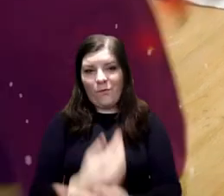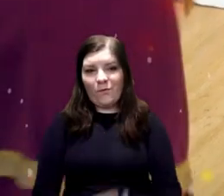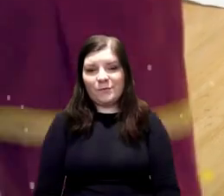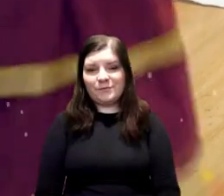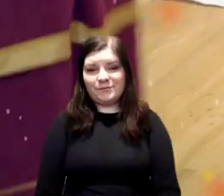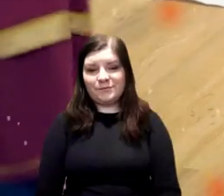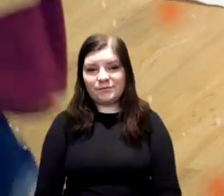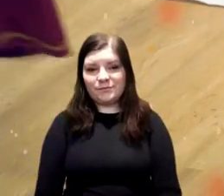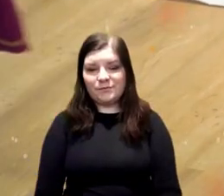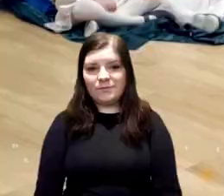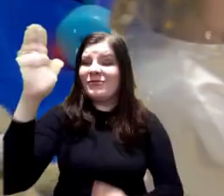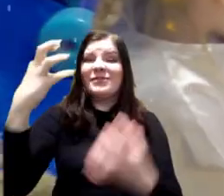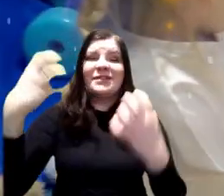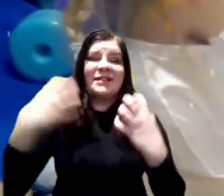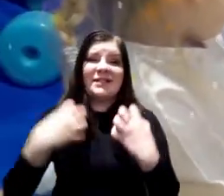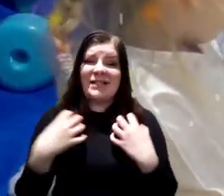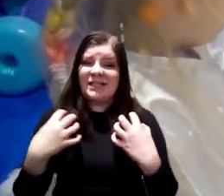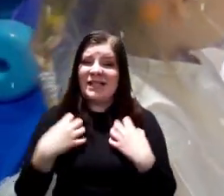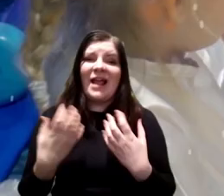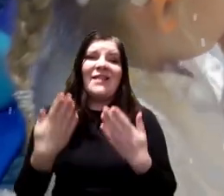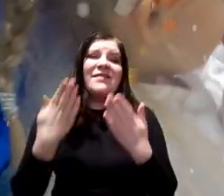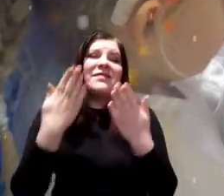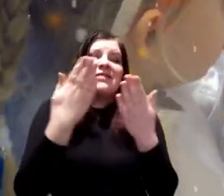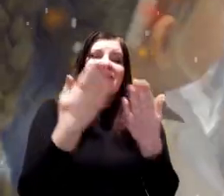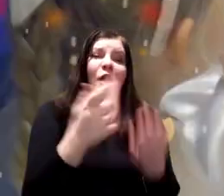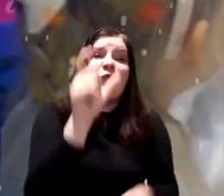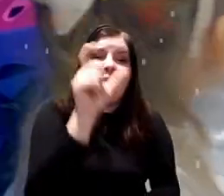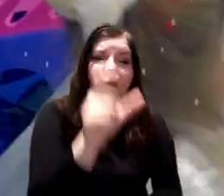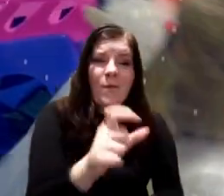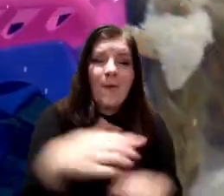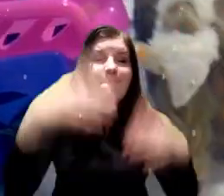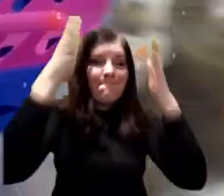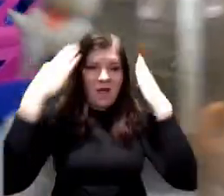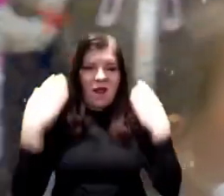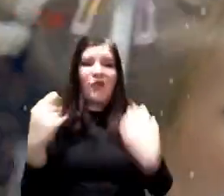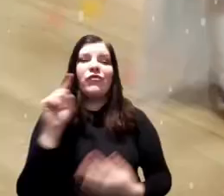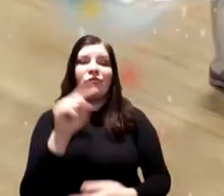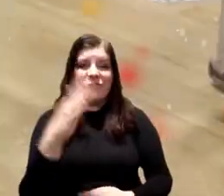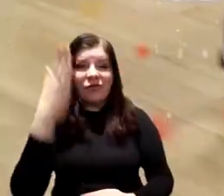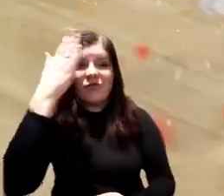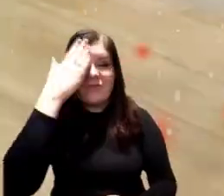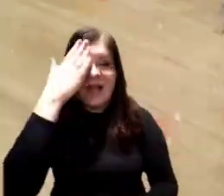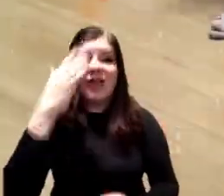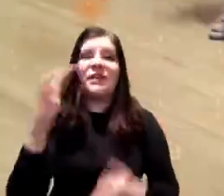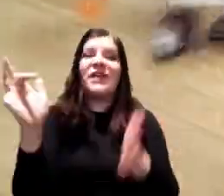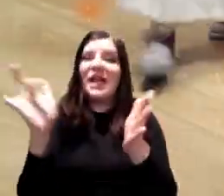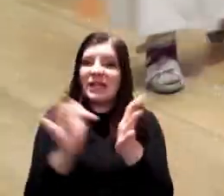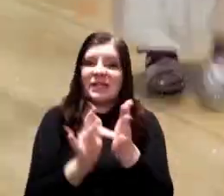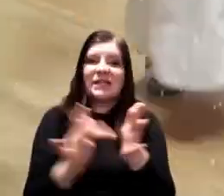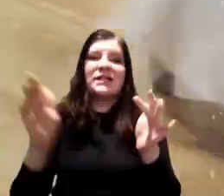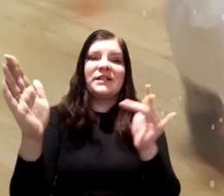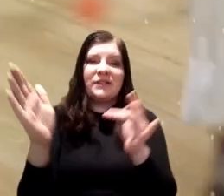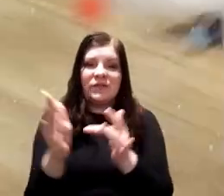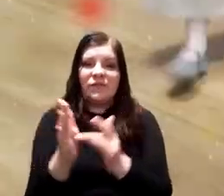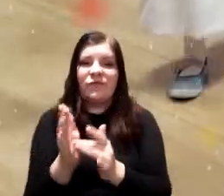przedszkolaiskrzyczyn.pl i na Facebooku naszego profilu możecie Państwo znaleźć też inne realizacje, które już są nagrane z